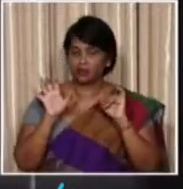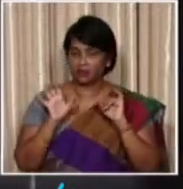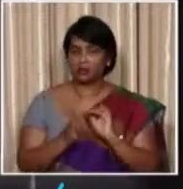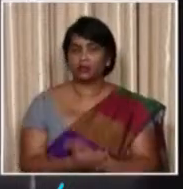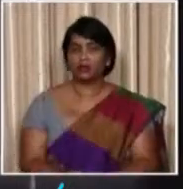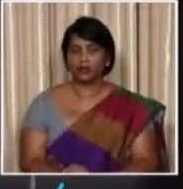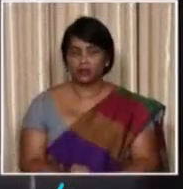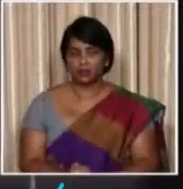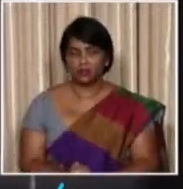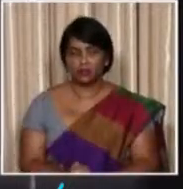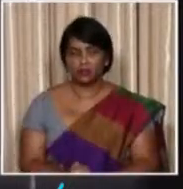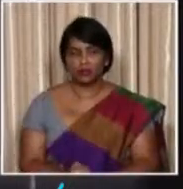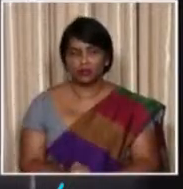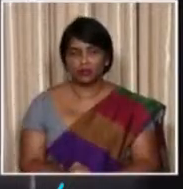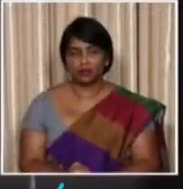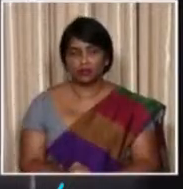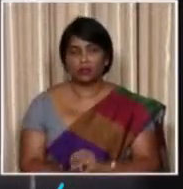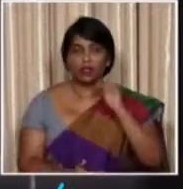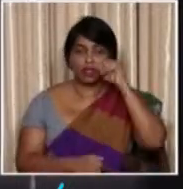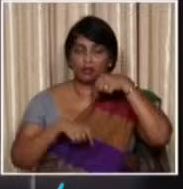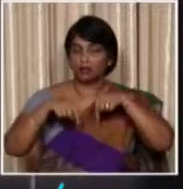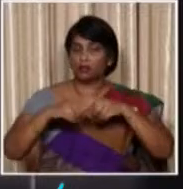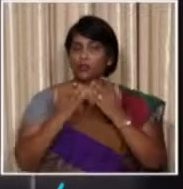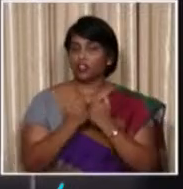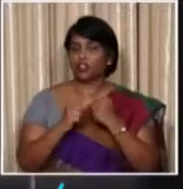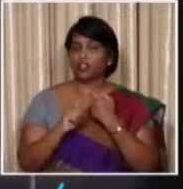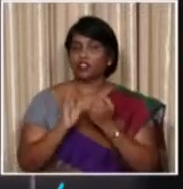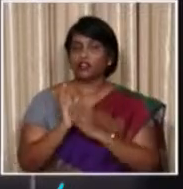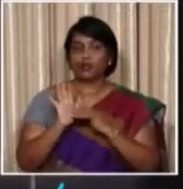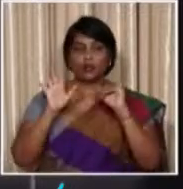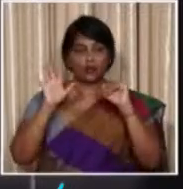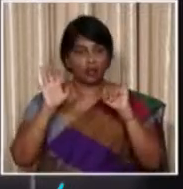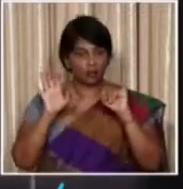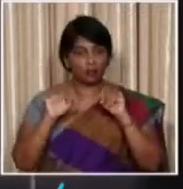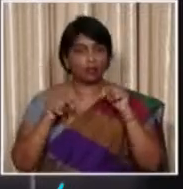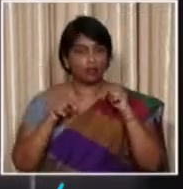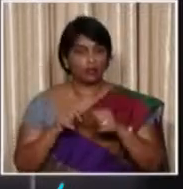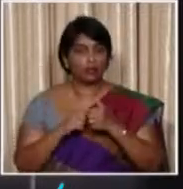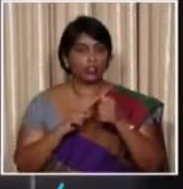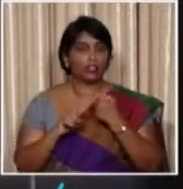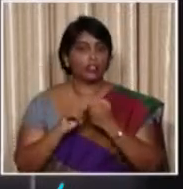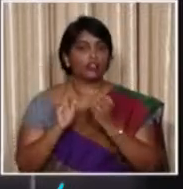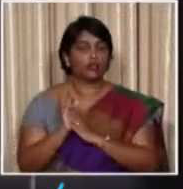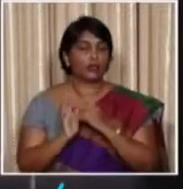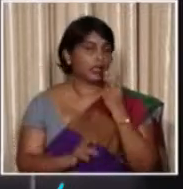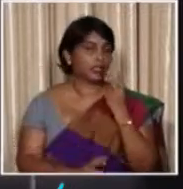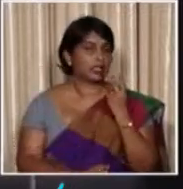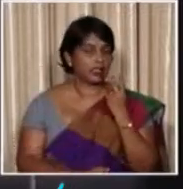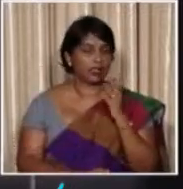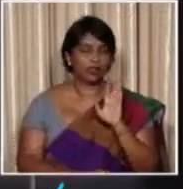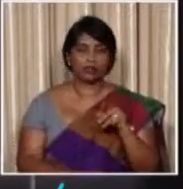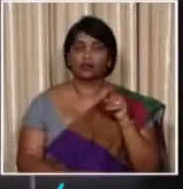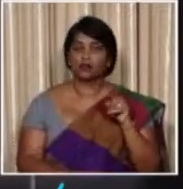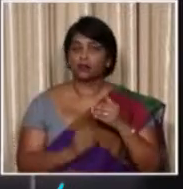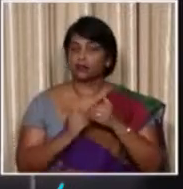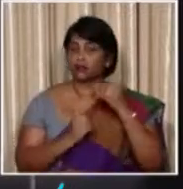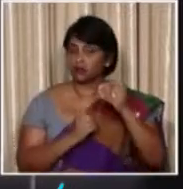minitu tunaka kala ti ali wata wala wasya tawe kilometer haida hak dana di tiena kilometer deda hak pamana